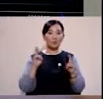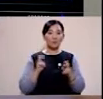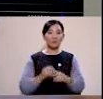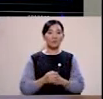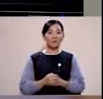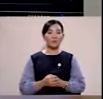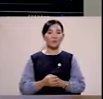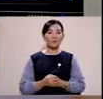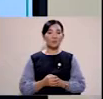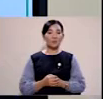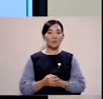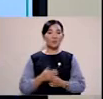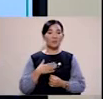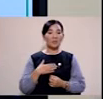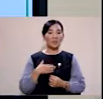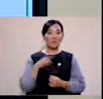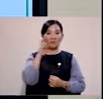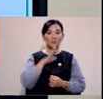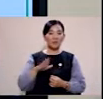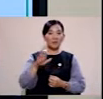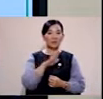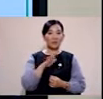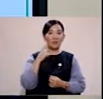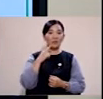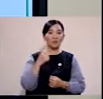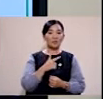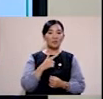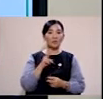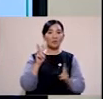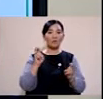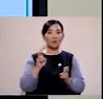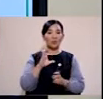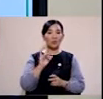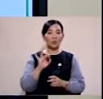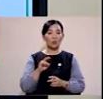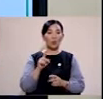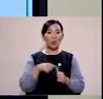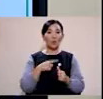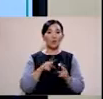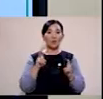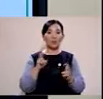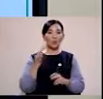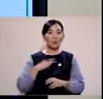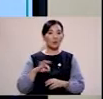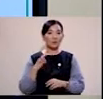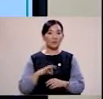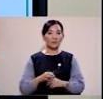mavzumiz Mening vatanim, grammatik mavzumiz turdosh otlarning